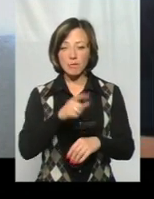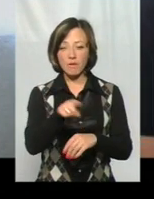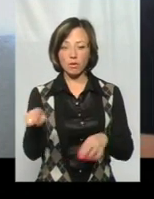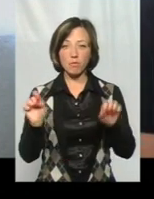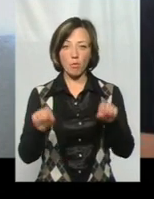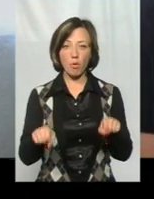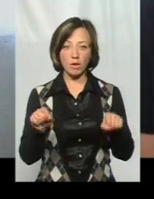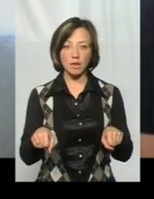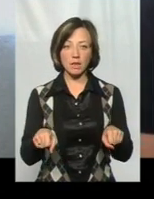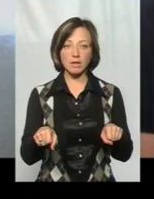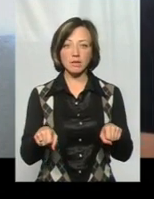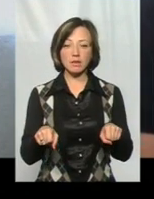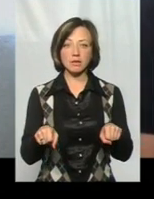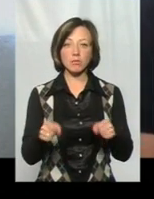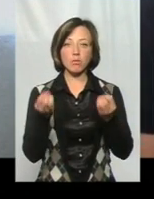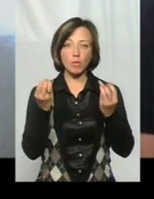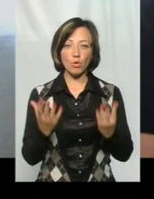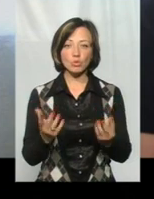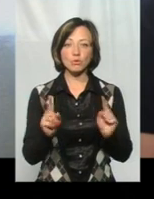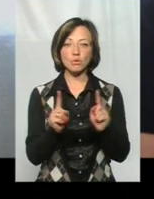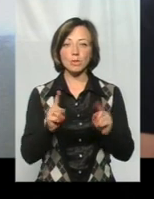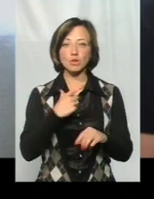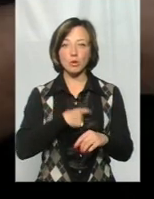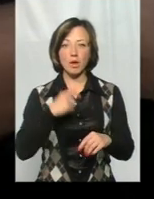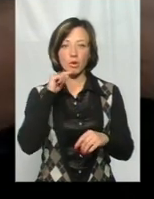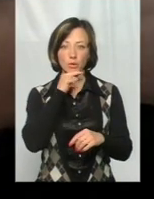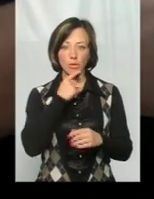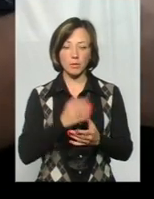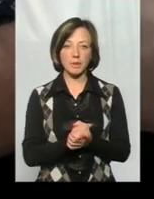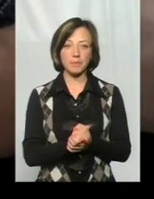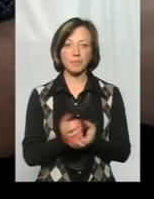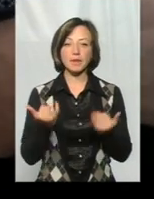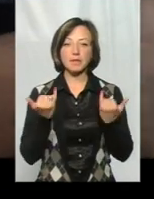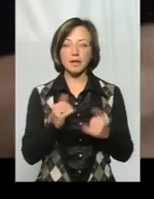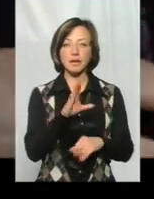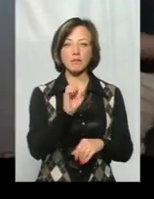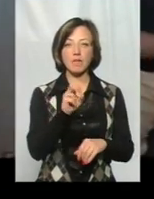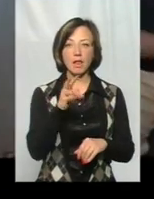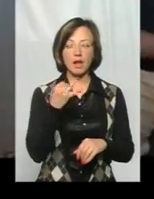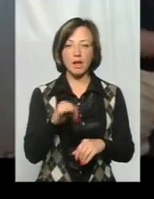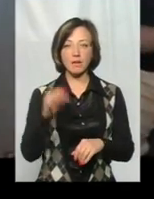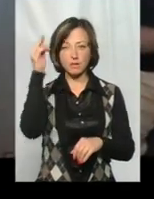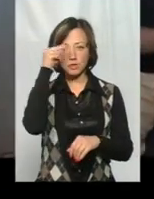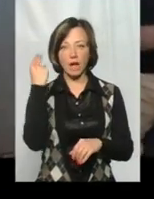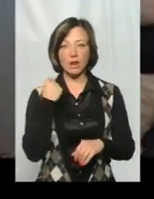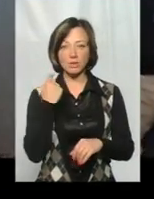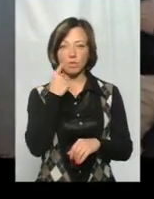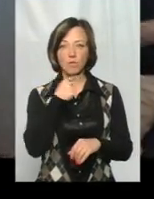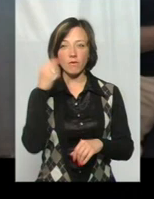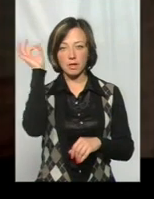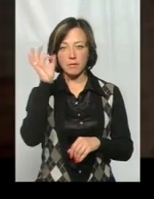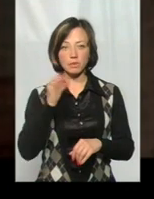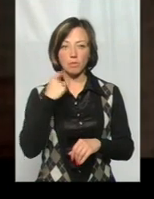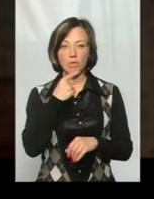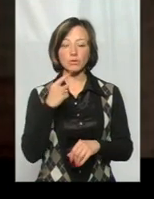могли навіть, ну, просто для того, щоб вони собі економили. Зараз Валерій вчить англійську і німецьку мови та збирається